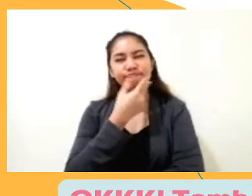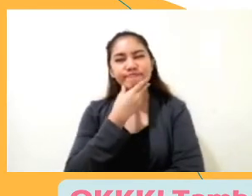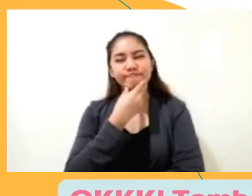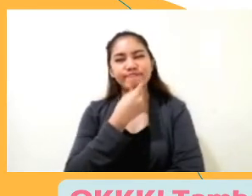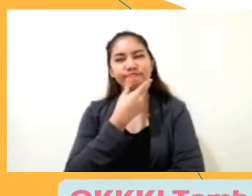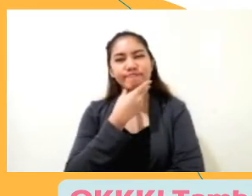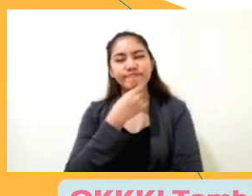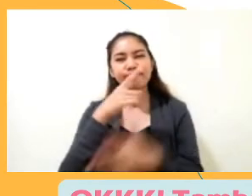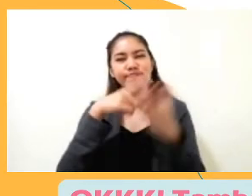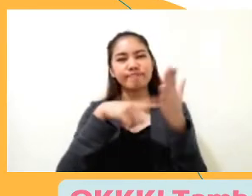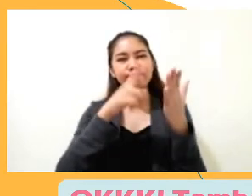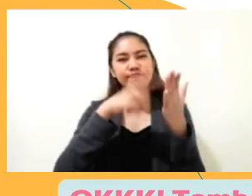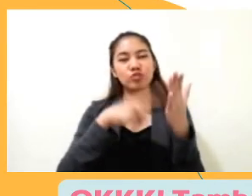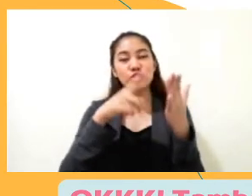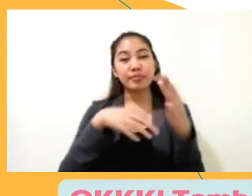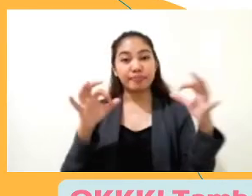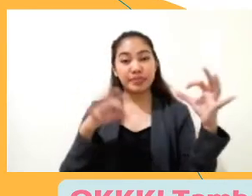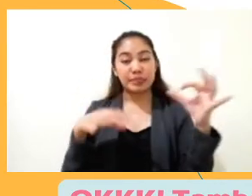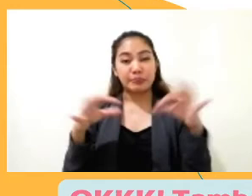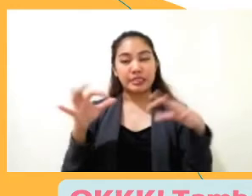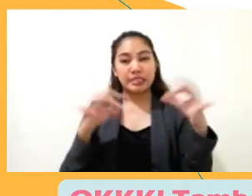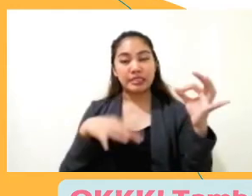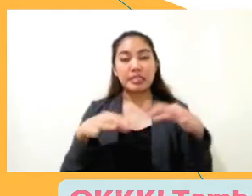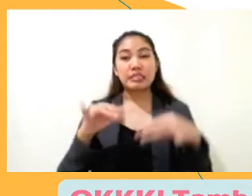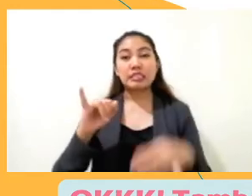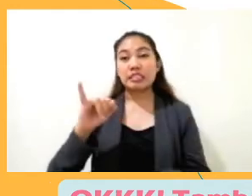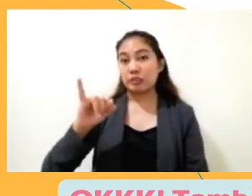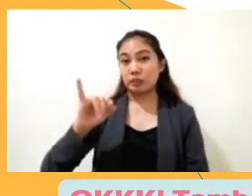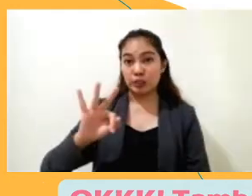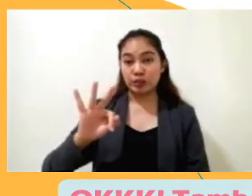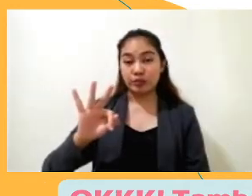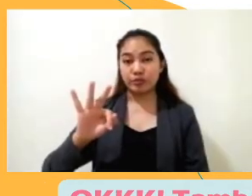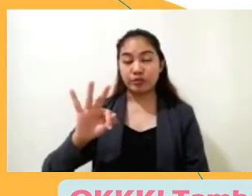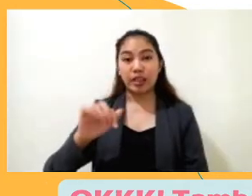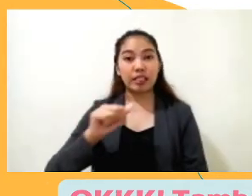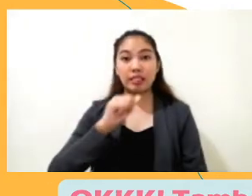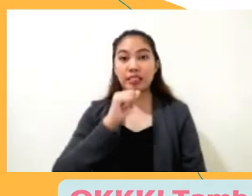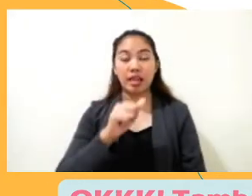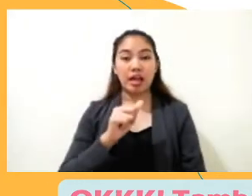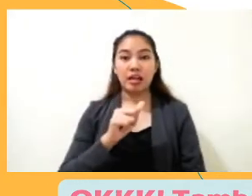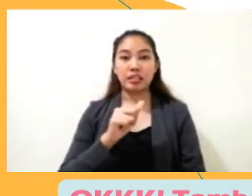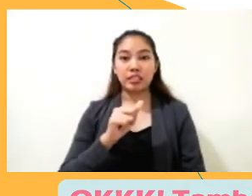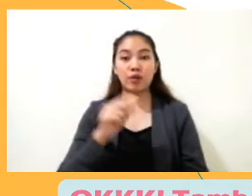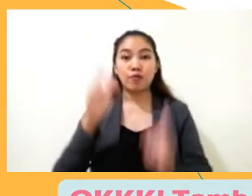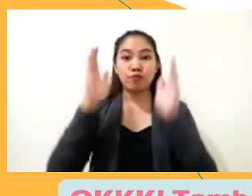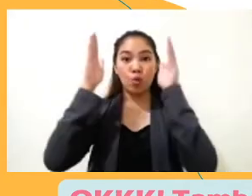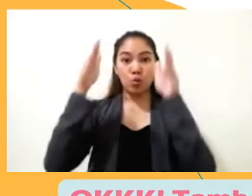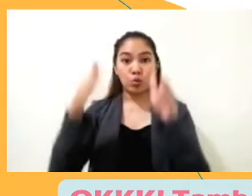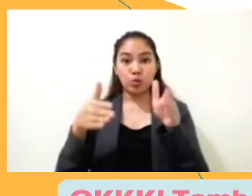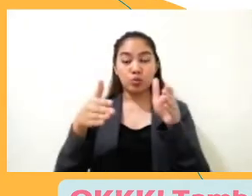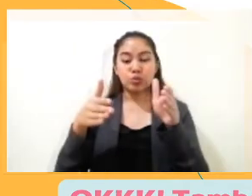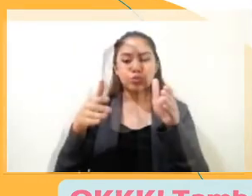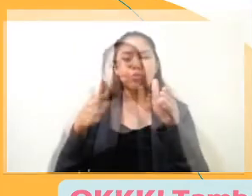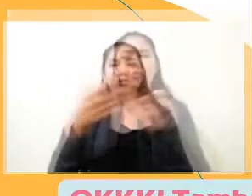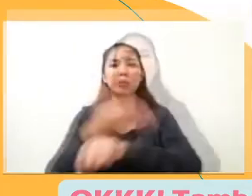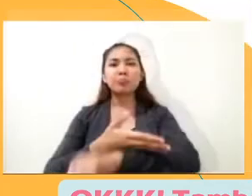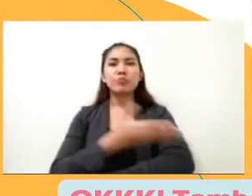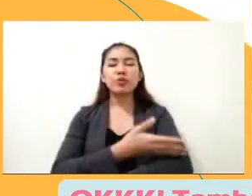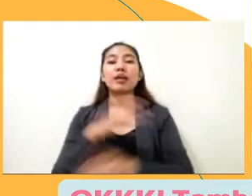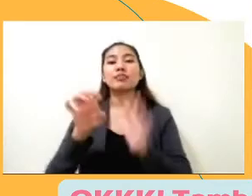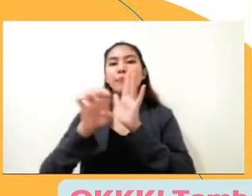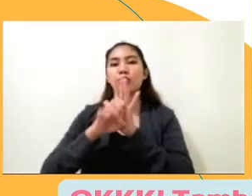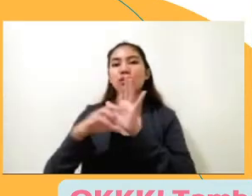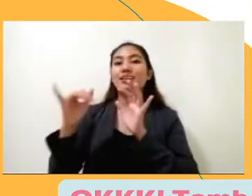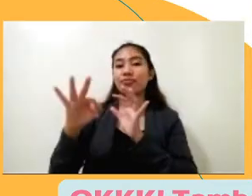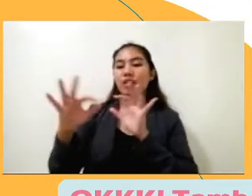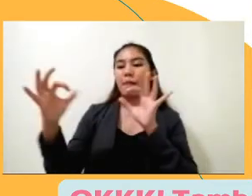ko ay hindi na siya tungkol sa aking pag-improve, tungkol na siya sa